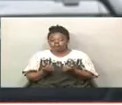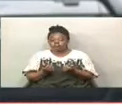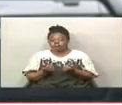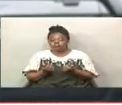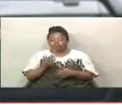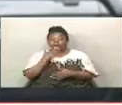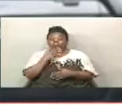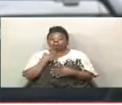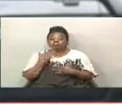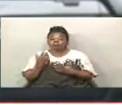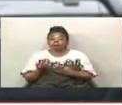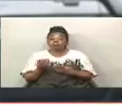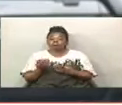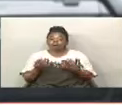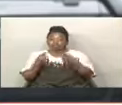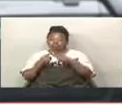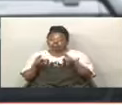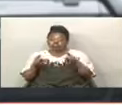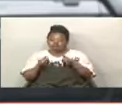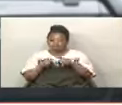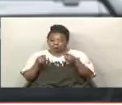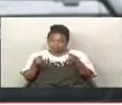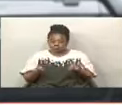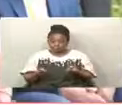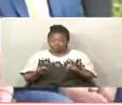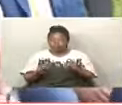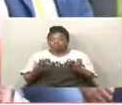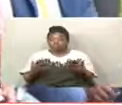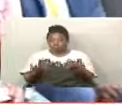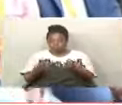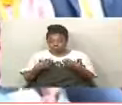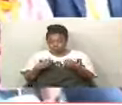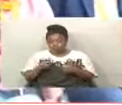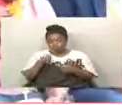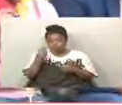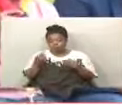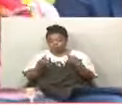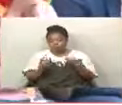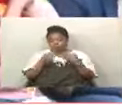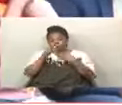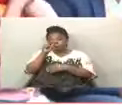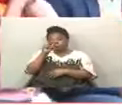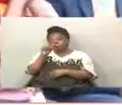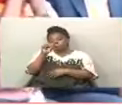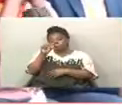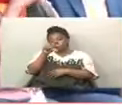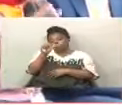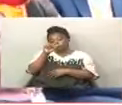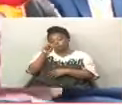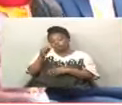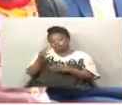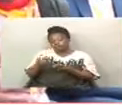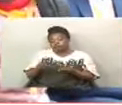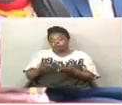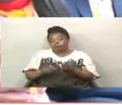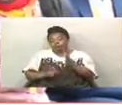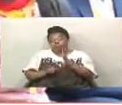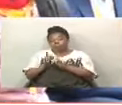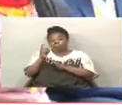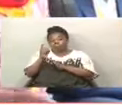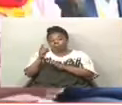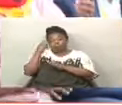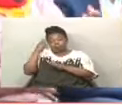Orko endoro taro, anaruinucha, anaruinuturusoti ngautu Asimi niliso nitugume, oloku wa yukuteka wengkula kurene yuko ngiro